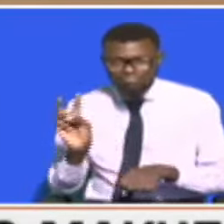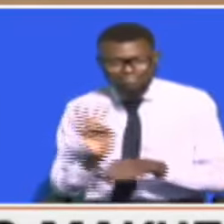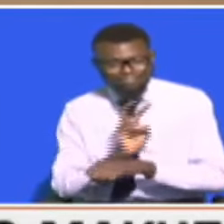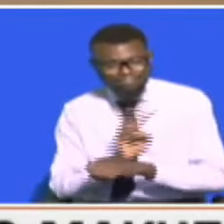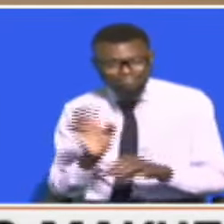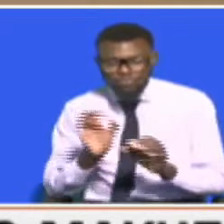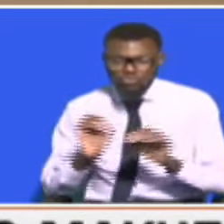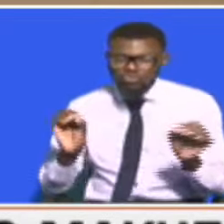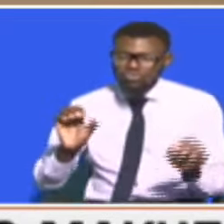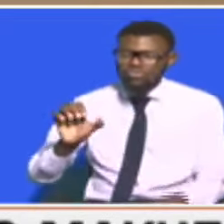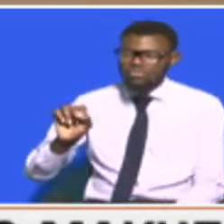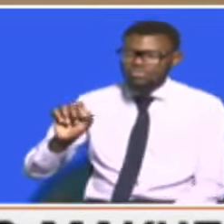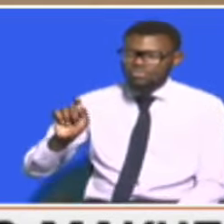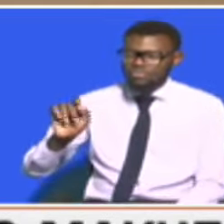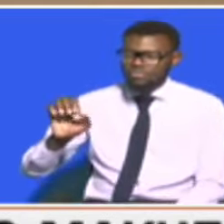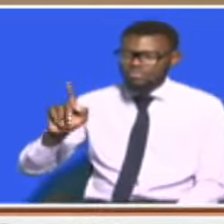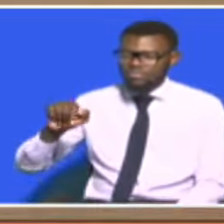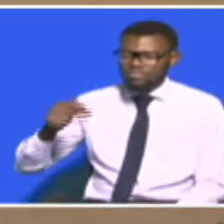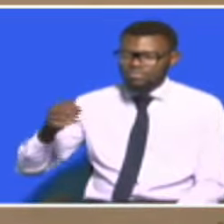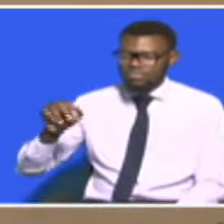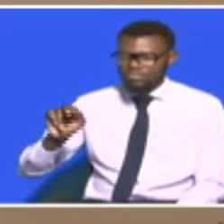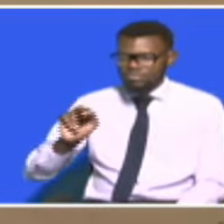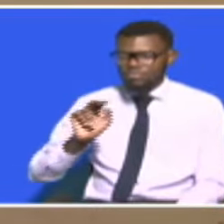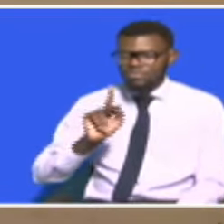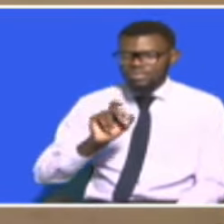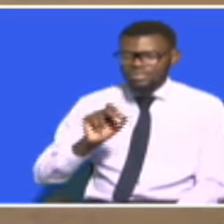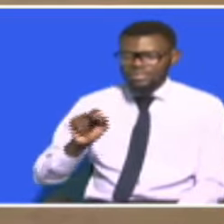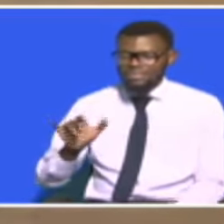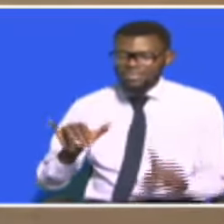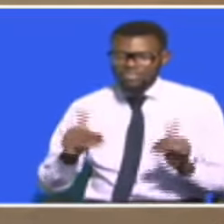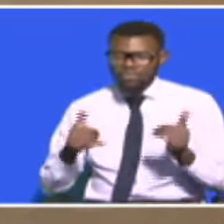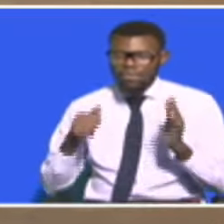Zioka, KTN News kutoka Emali, kaunti ya Makueni.